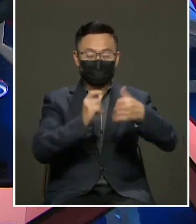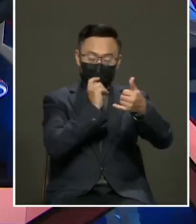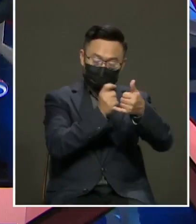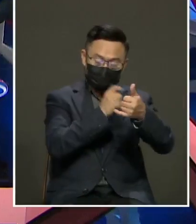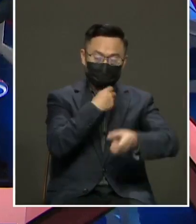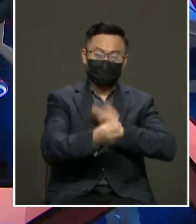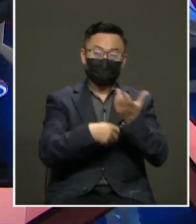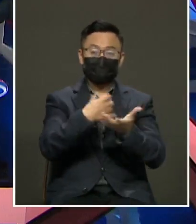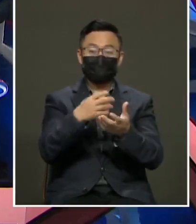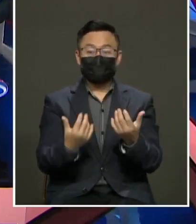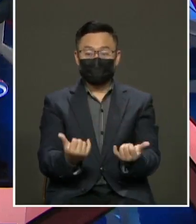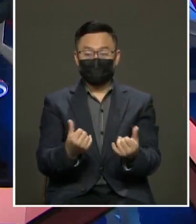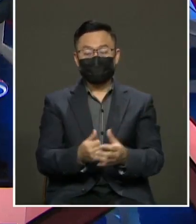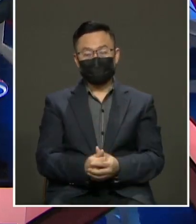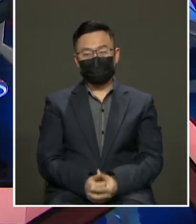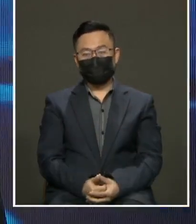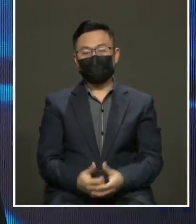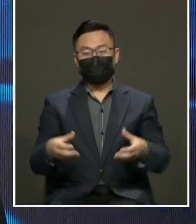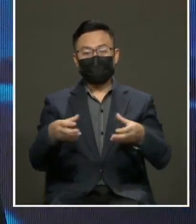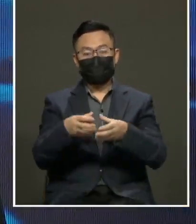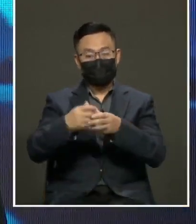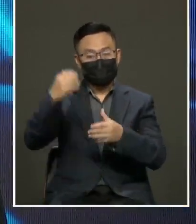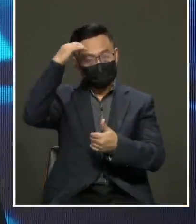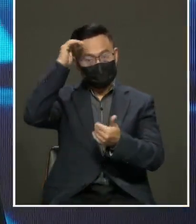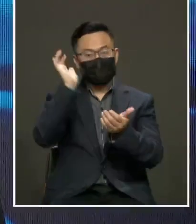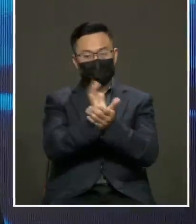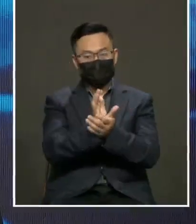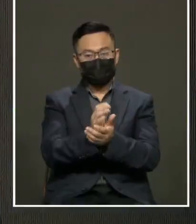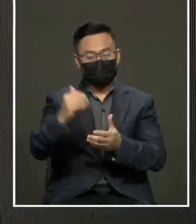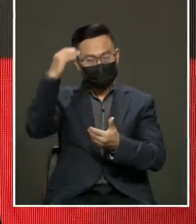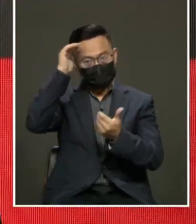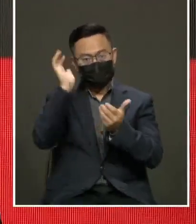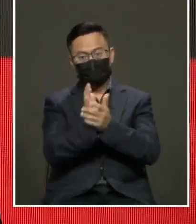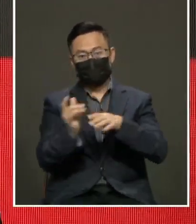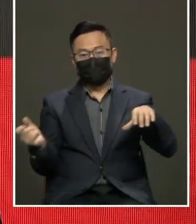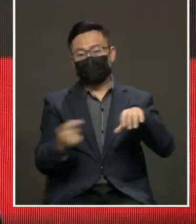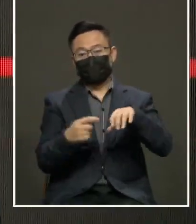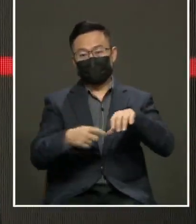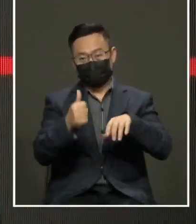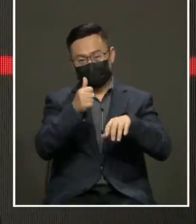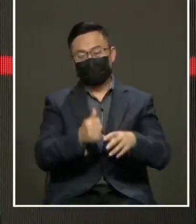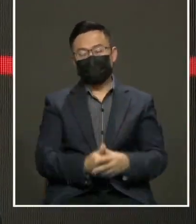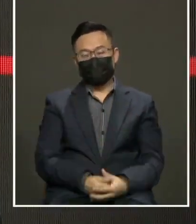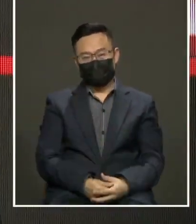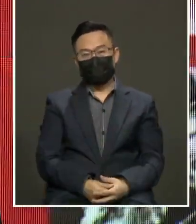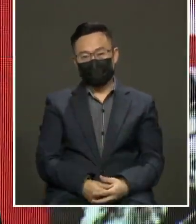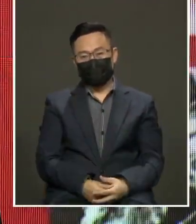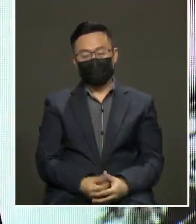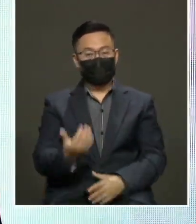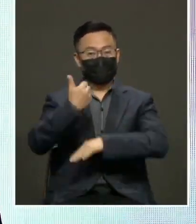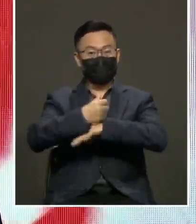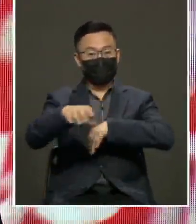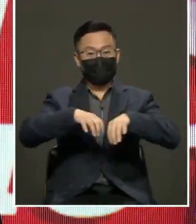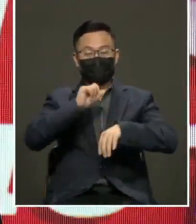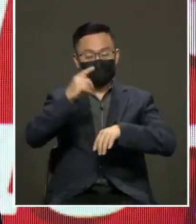าอย่าว่าอย่างนั้นอย่างนี้เลยครับใครๆก็ยิงโปลิสเทโรได้ครับใครก็ยิงทีมผมได้ครับ อุ้ยแรงนะ แต่ว่าฤดูกาลนี้โค้